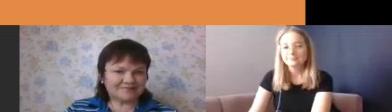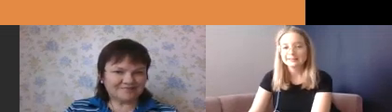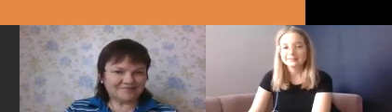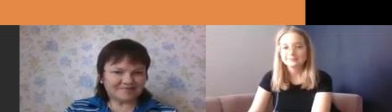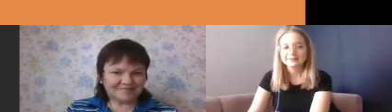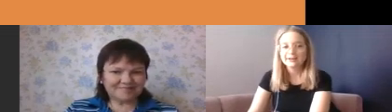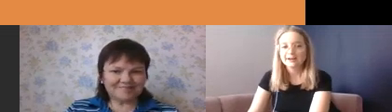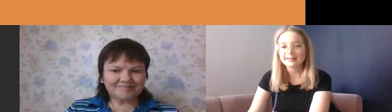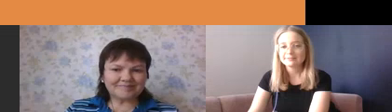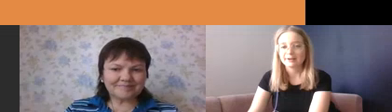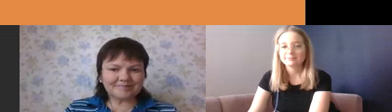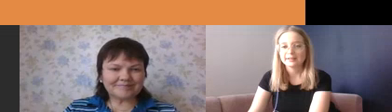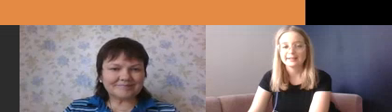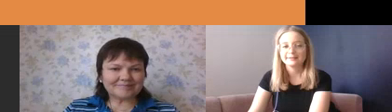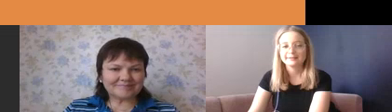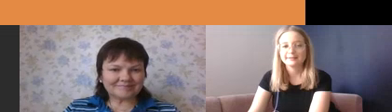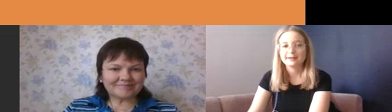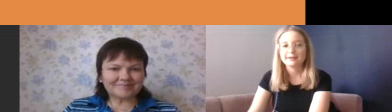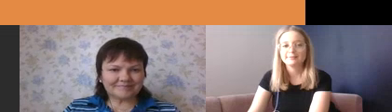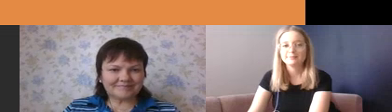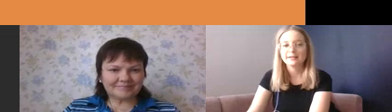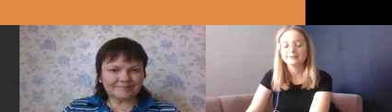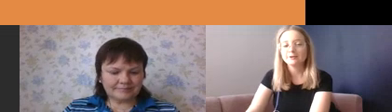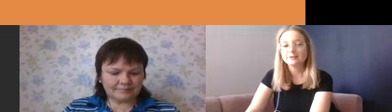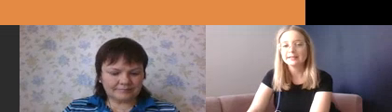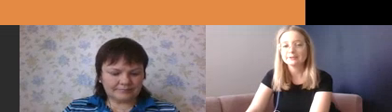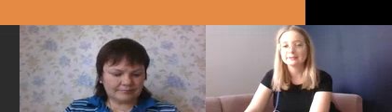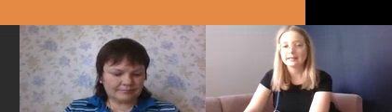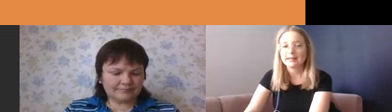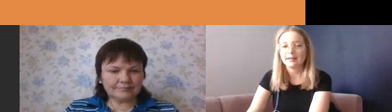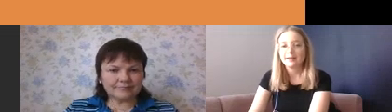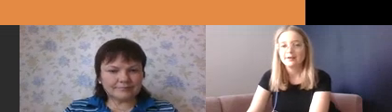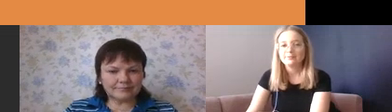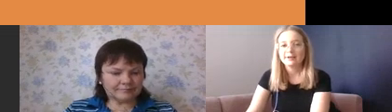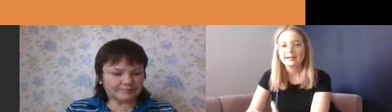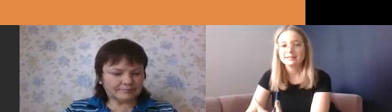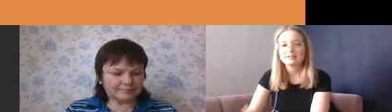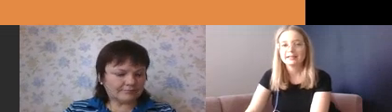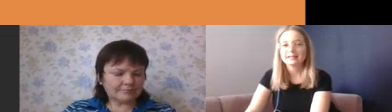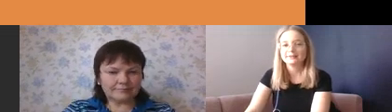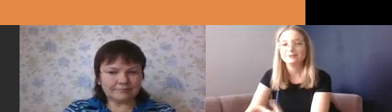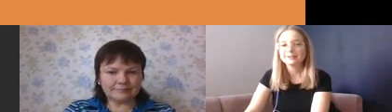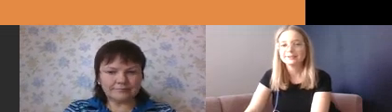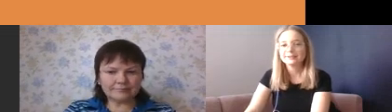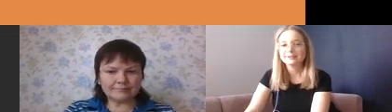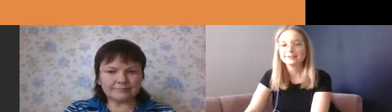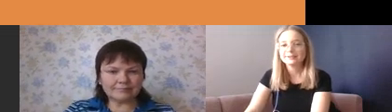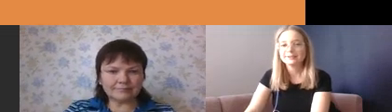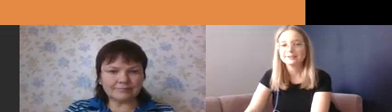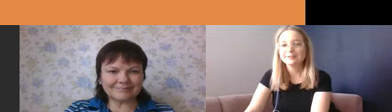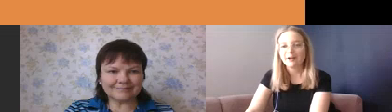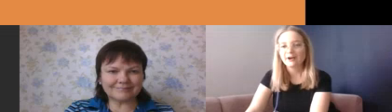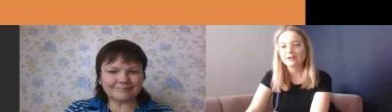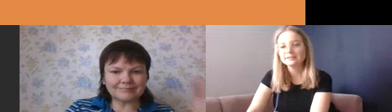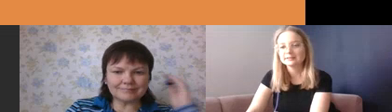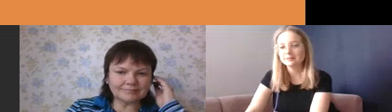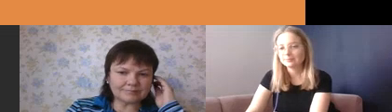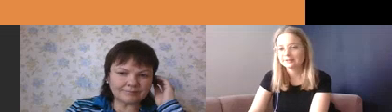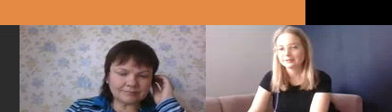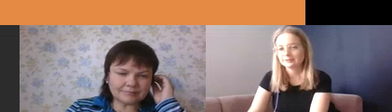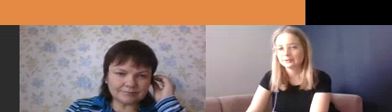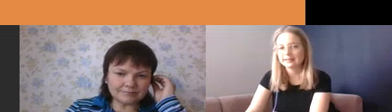Nii, et millest me siis täna räägime? Et loomulikult me räägime sellest, et kuidas seda eriala valida,